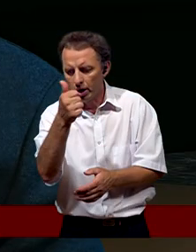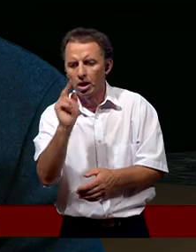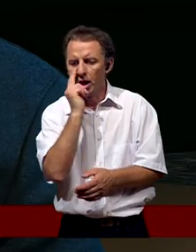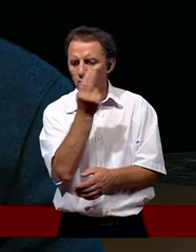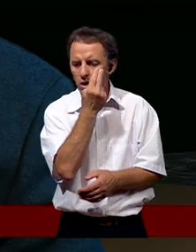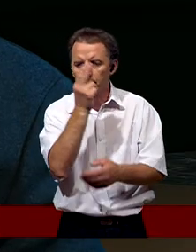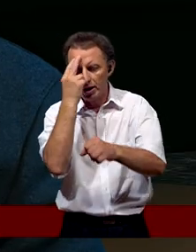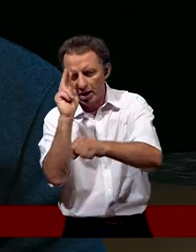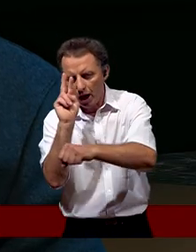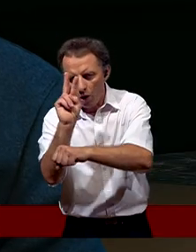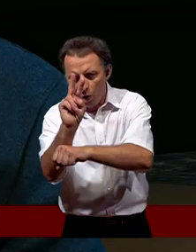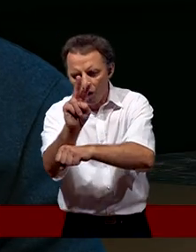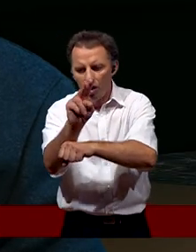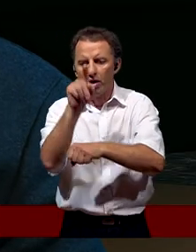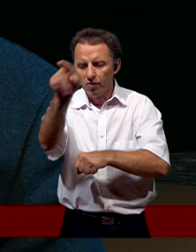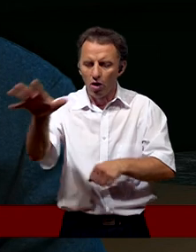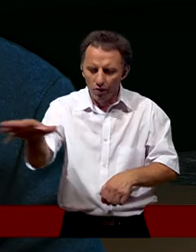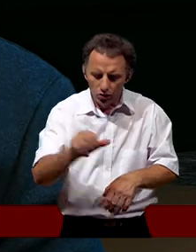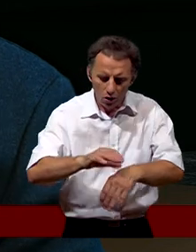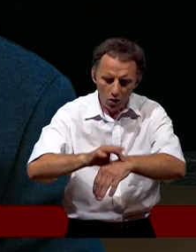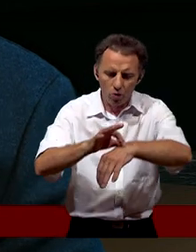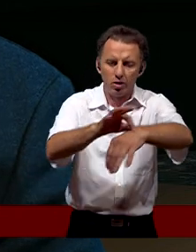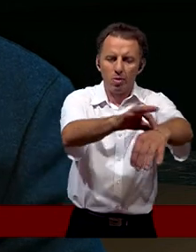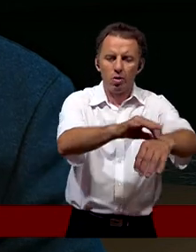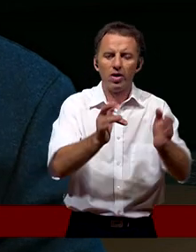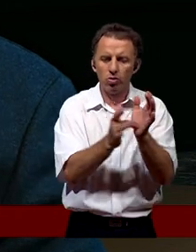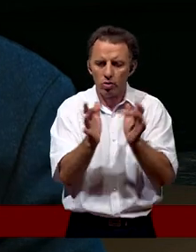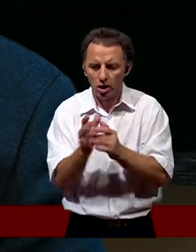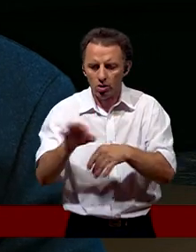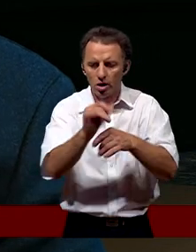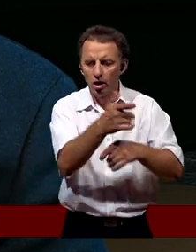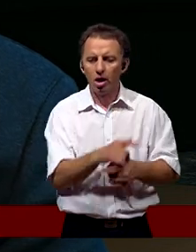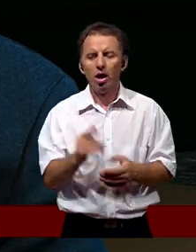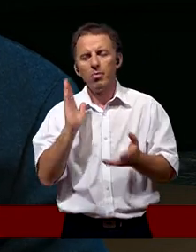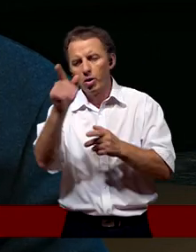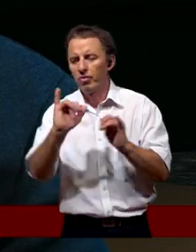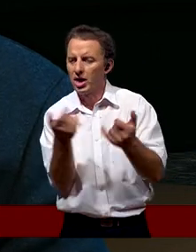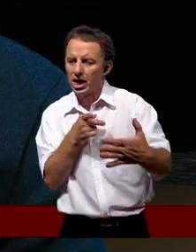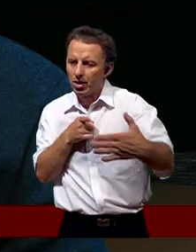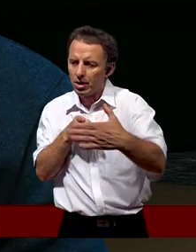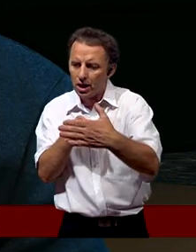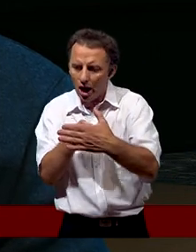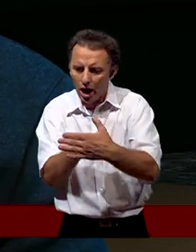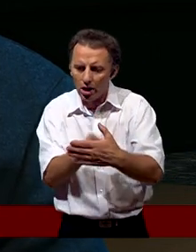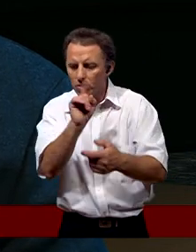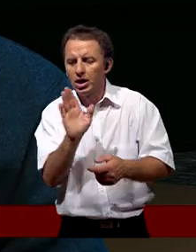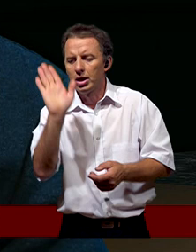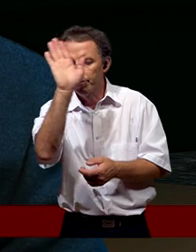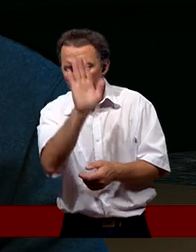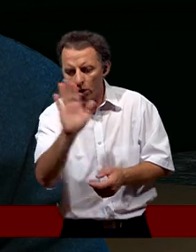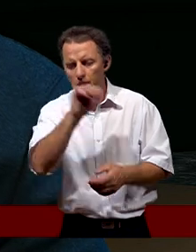Poza tym ten ślepy zaufał i poszedł, gdy ten go wziął za rękę i prowadził za nim, prawda? Poszedł w jakimś celu z